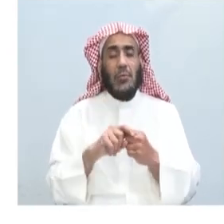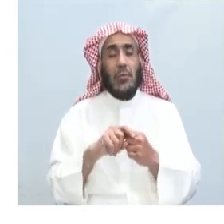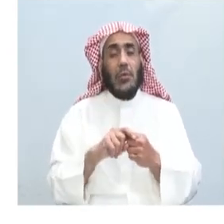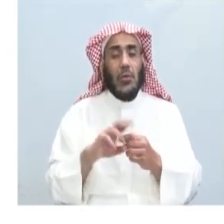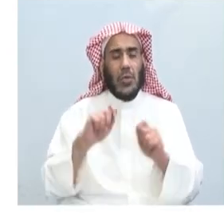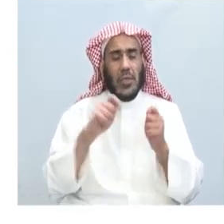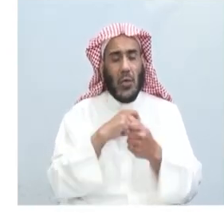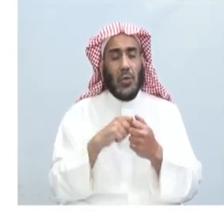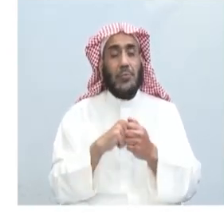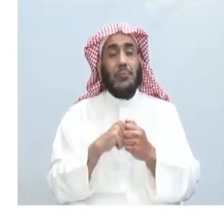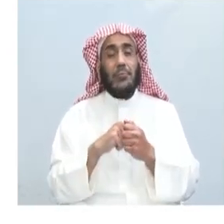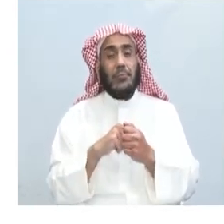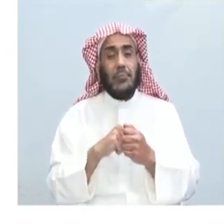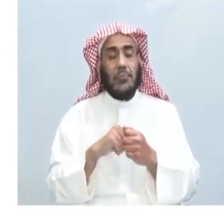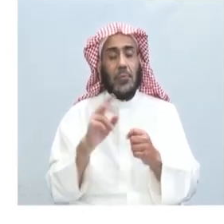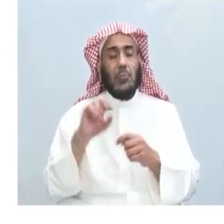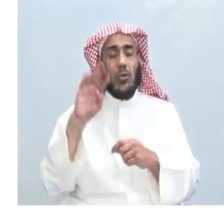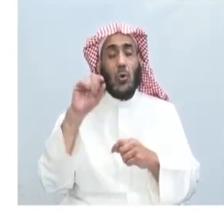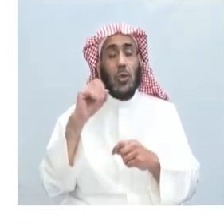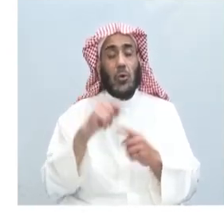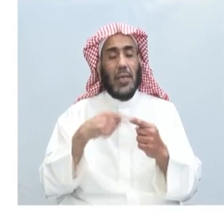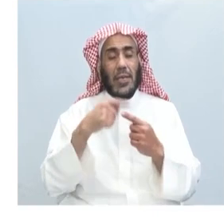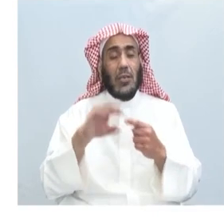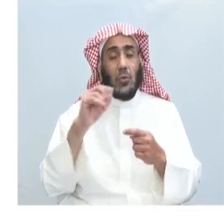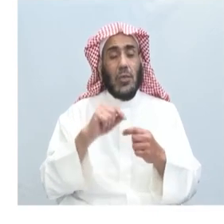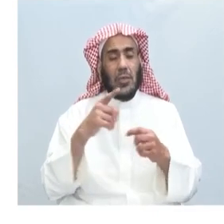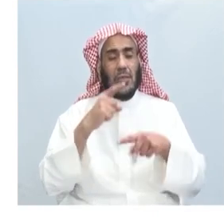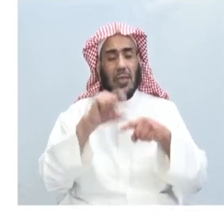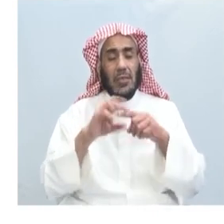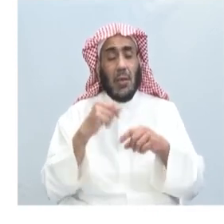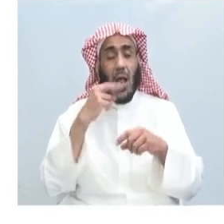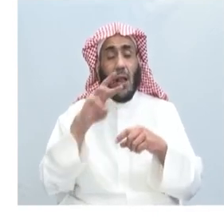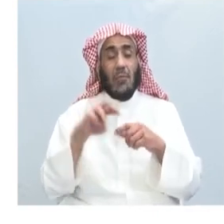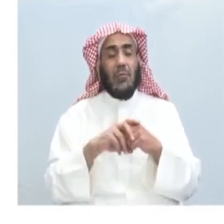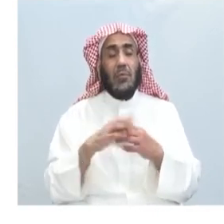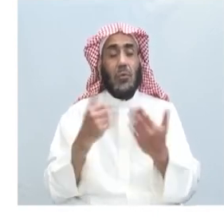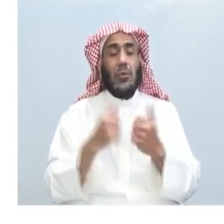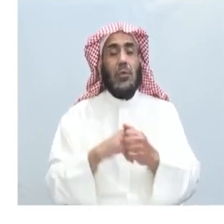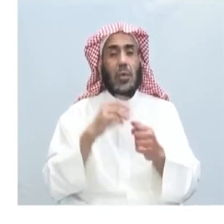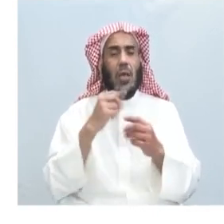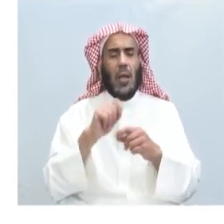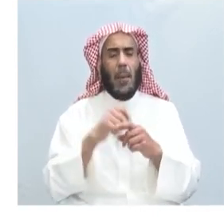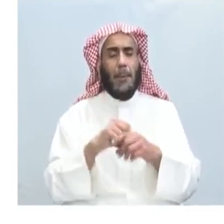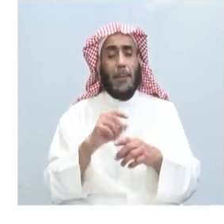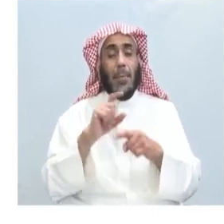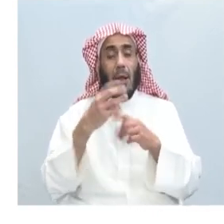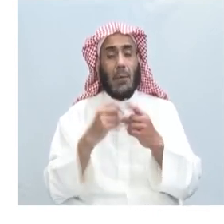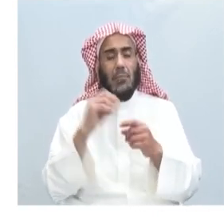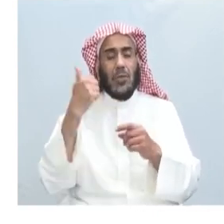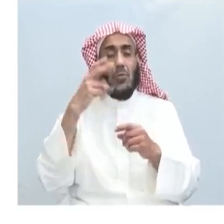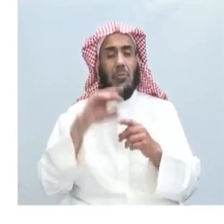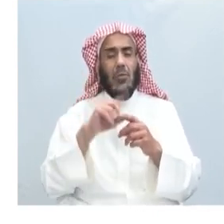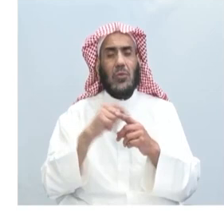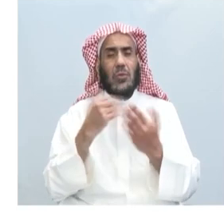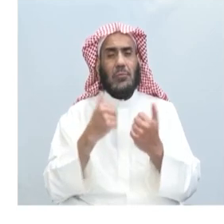هنا التحويل من كيلو جول الى جول سنقسم على 1000 سيعطيني القيمه طبعا الرقم لدي 86